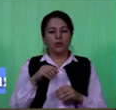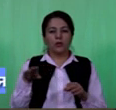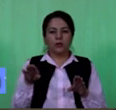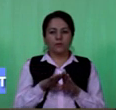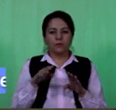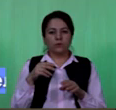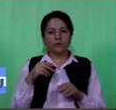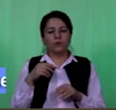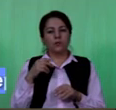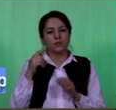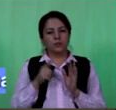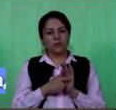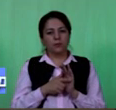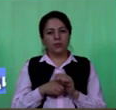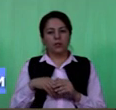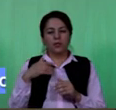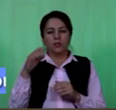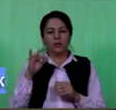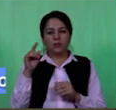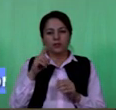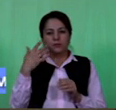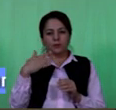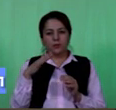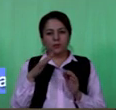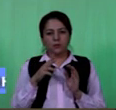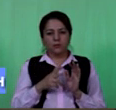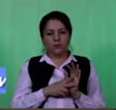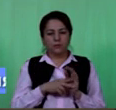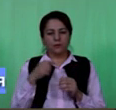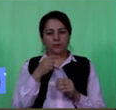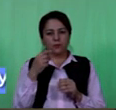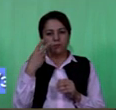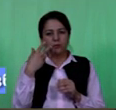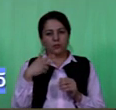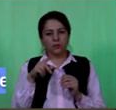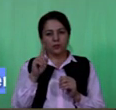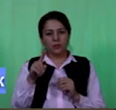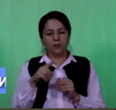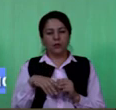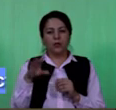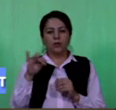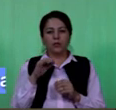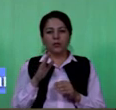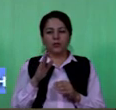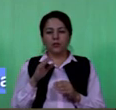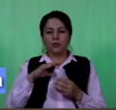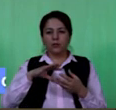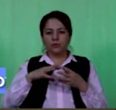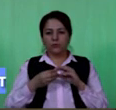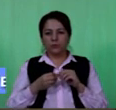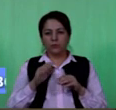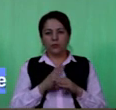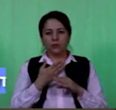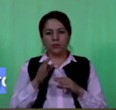из 58 вычесть 31 и разные силу мы делим на 3